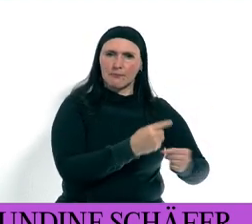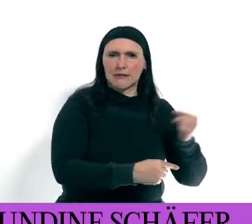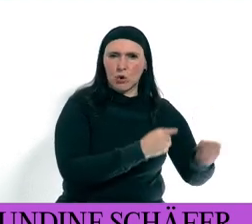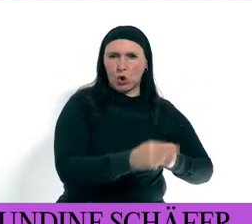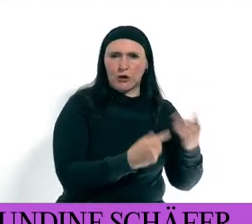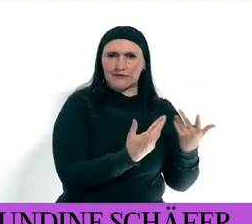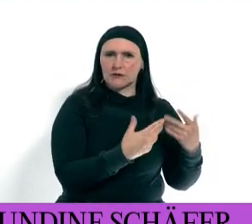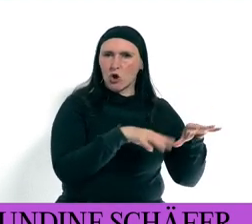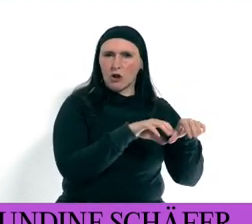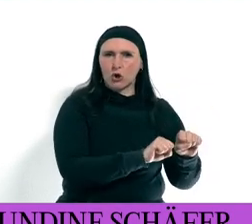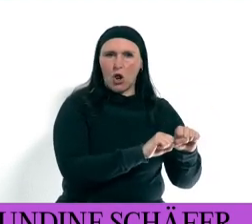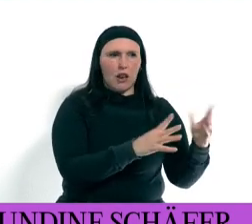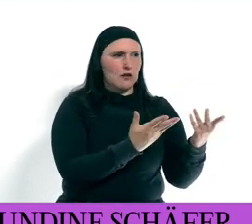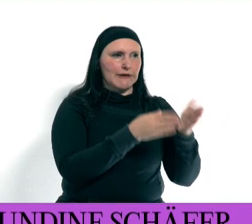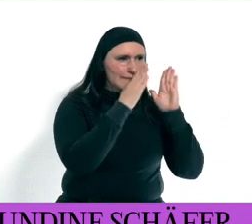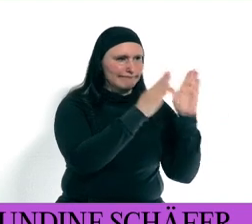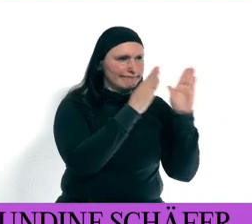müssen.